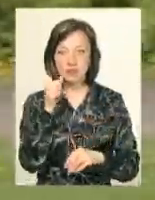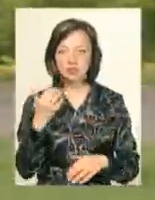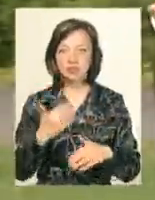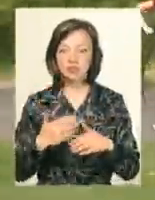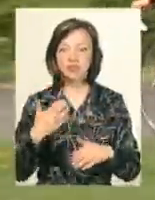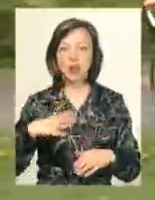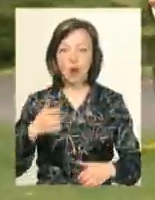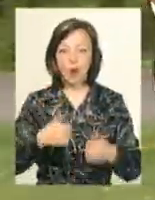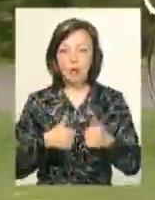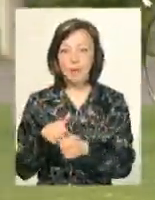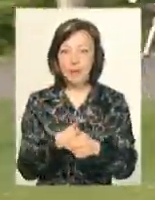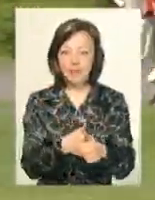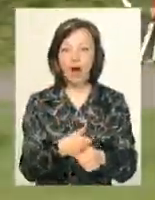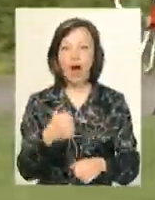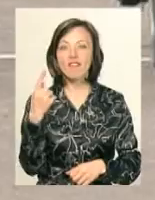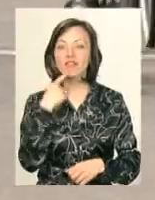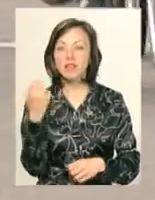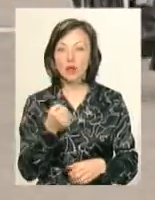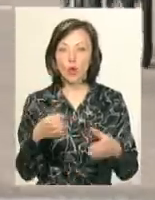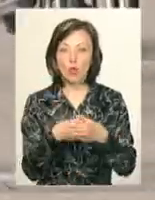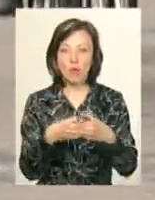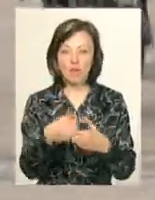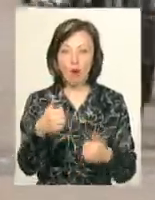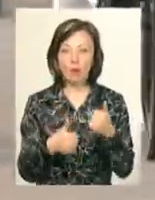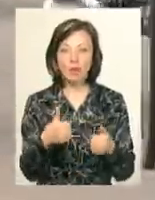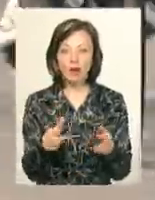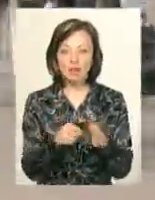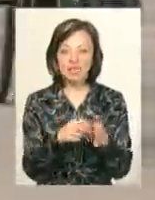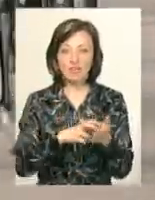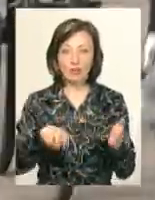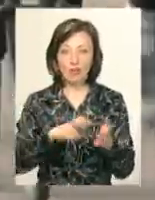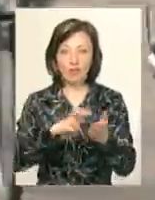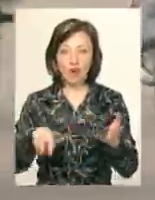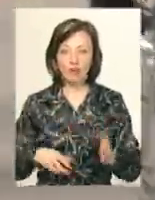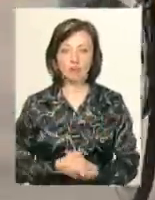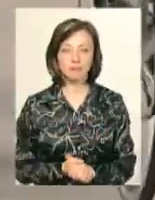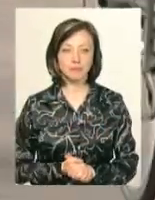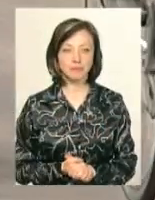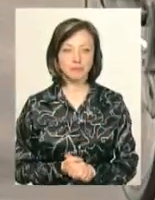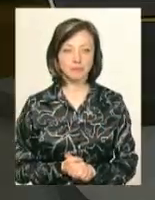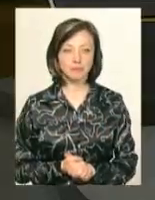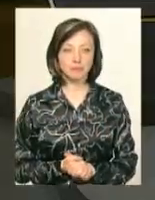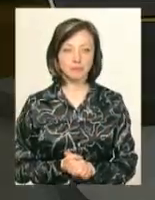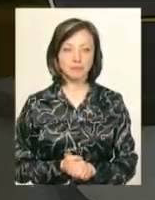гонка переслідування, а в неділю – групова гонка з вибуванням. Світлана Поробок, Віктор Кривий, новини Поділяцентр.